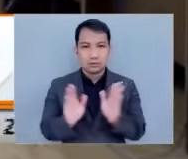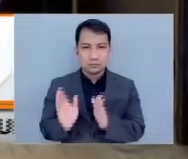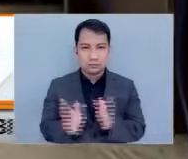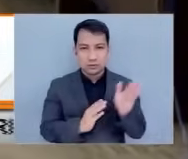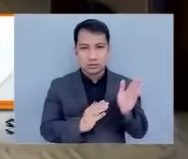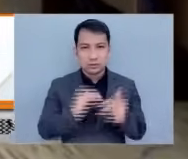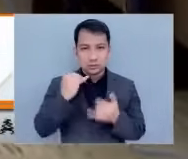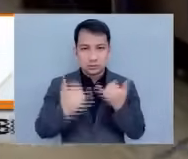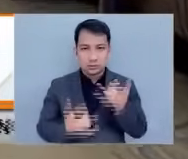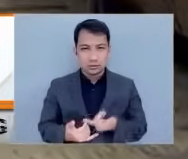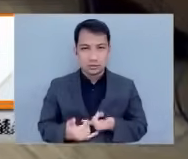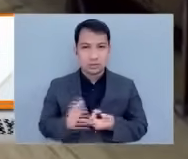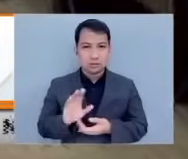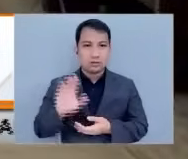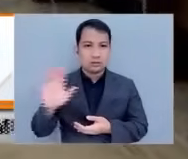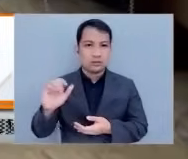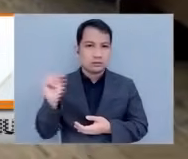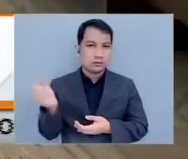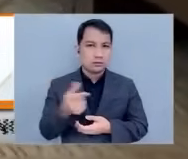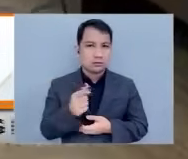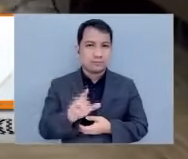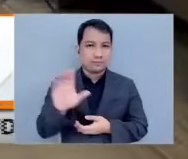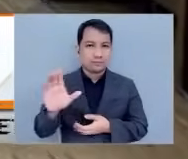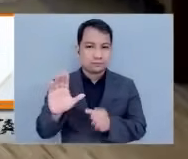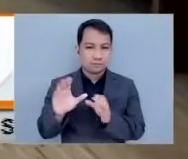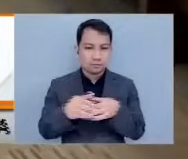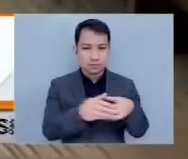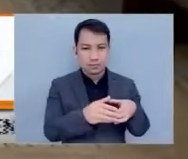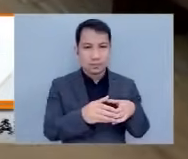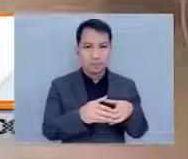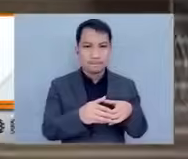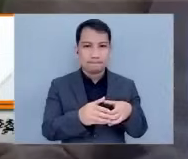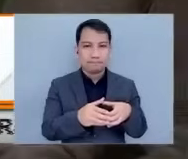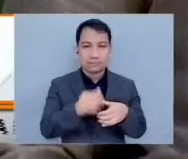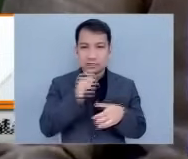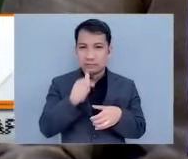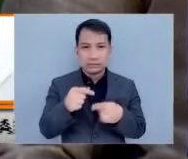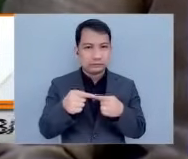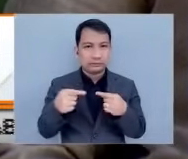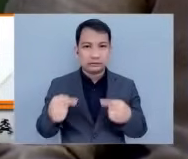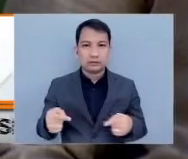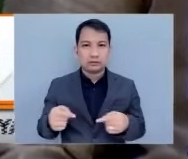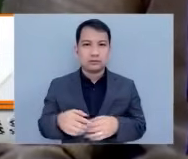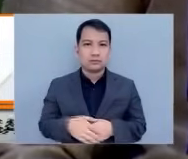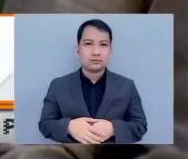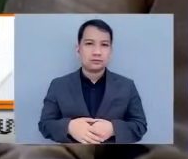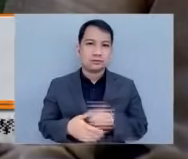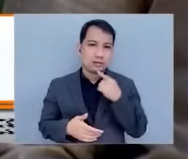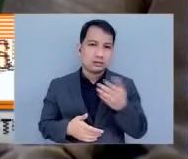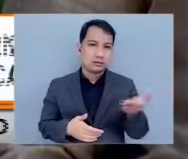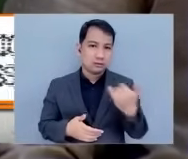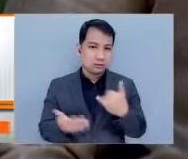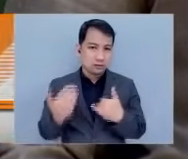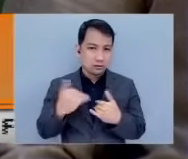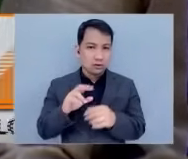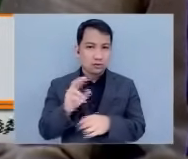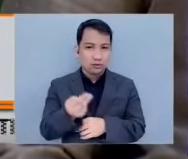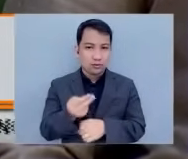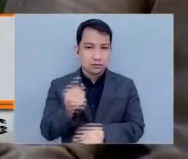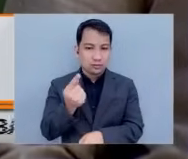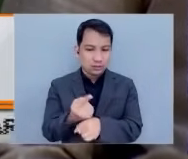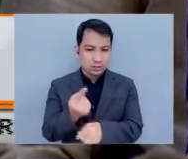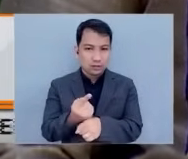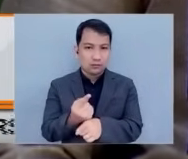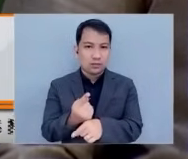mga hearing ang lahat ng sektor, pati ang mga tutol dito. I will ask them, is when is the right time